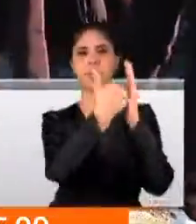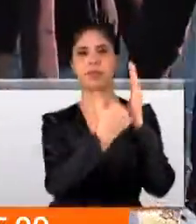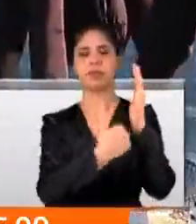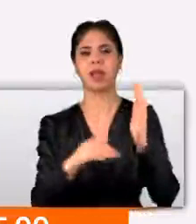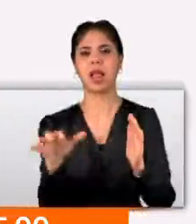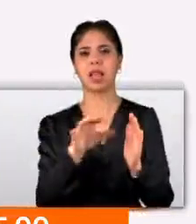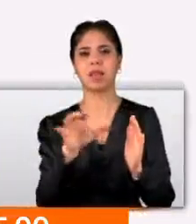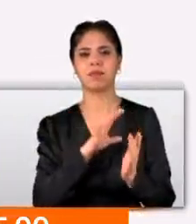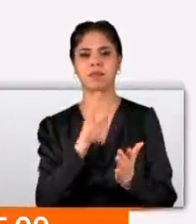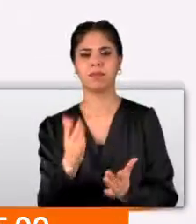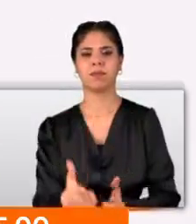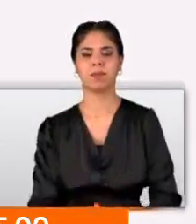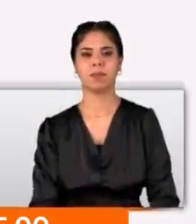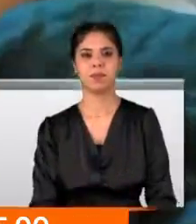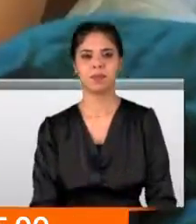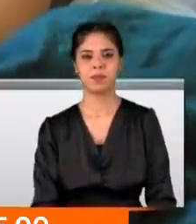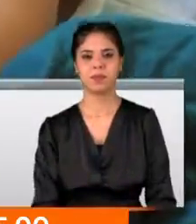uyanamıyorum yani